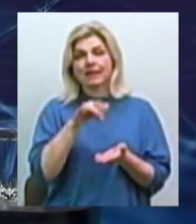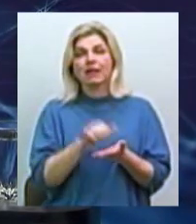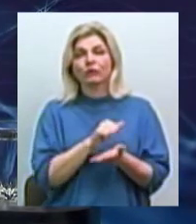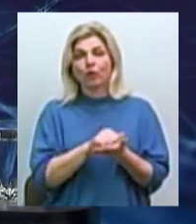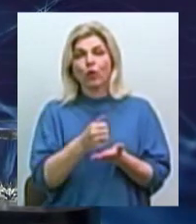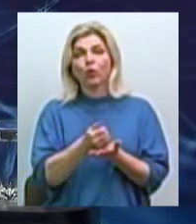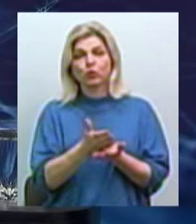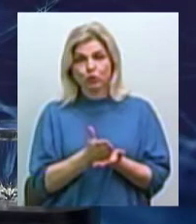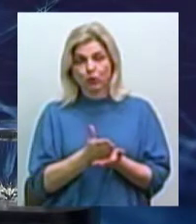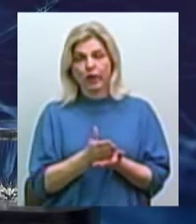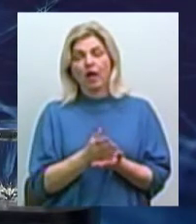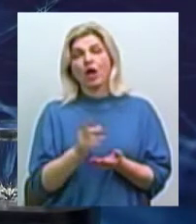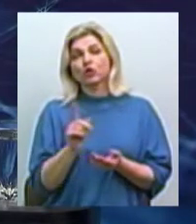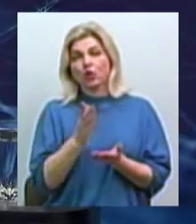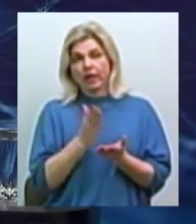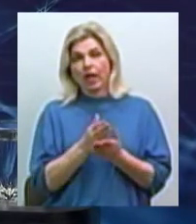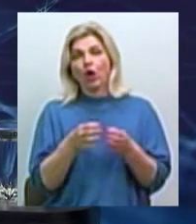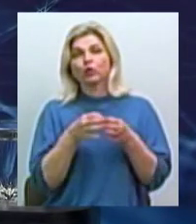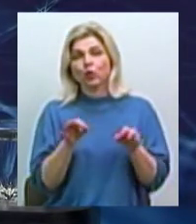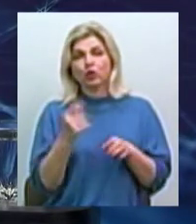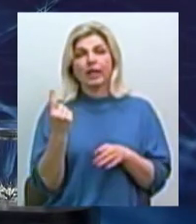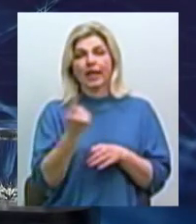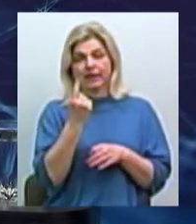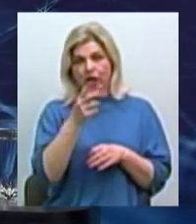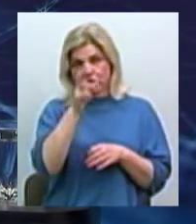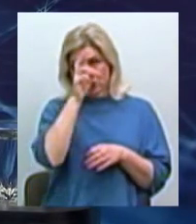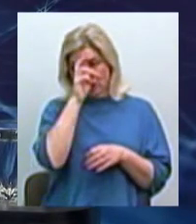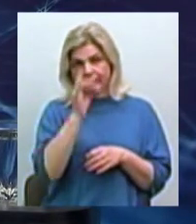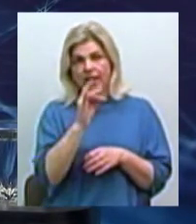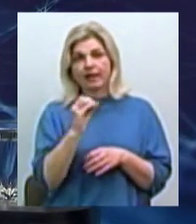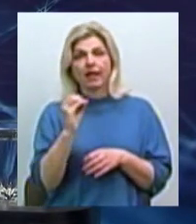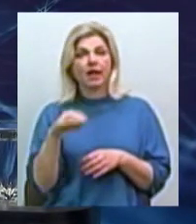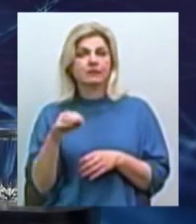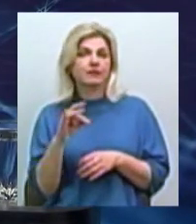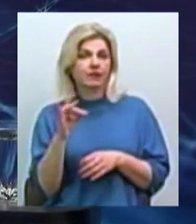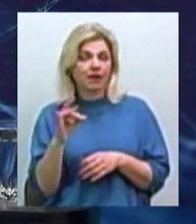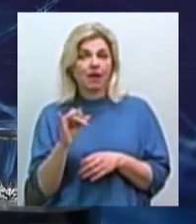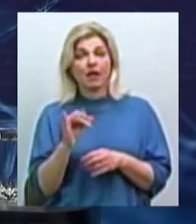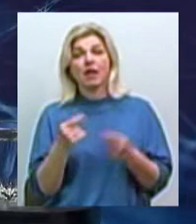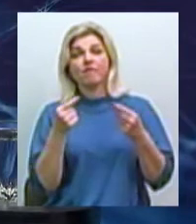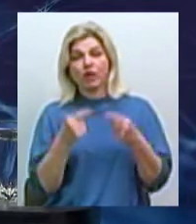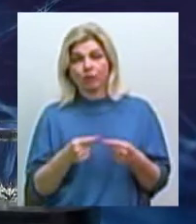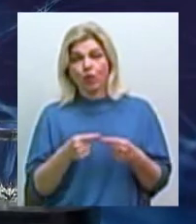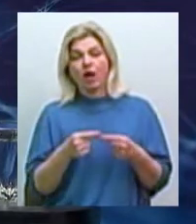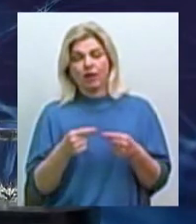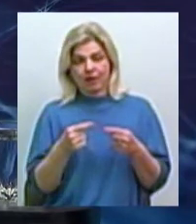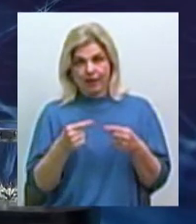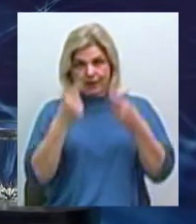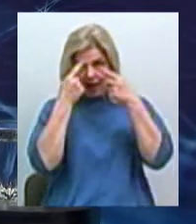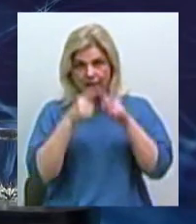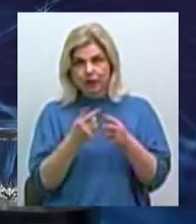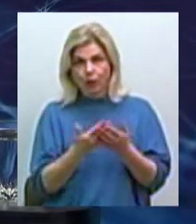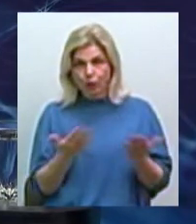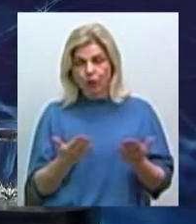послуги, який має доступ до єдиного державного демографічного реєстру і відповідну техніку, або до